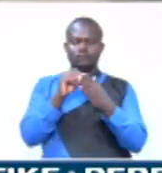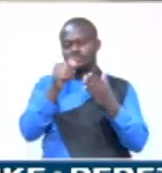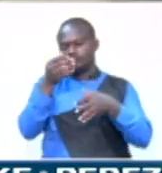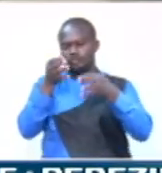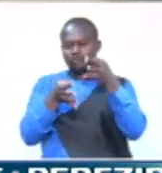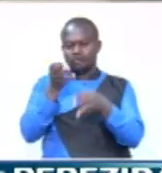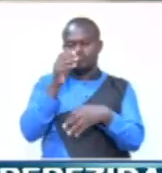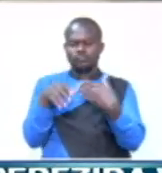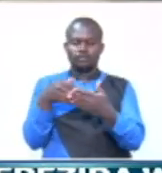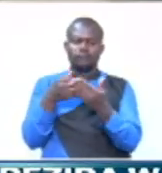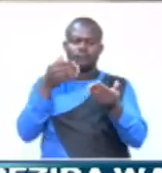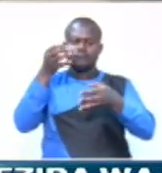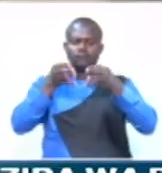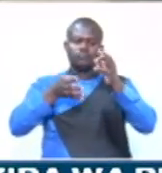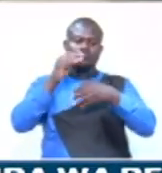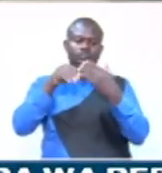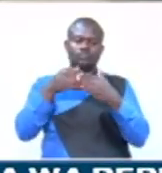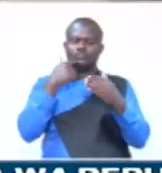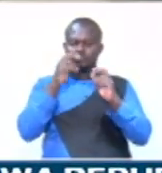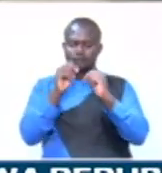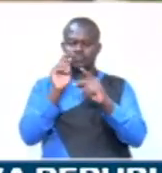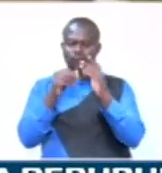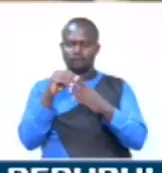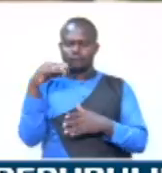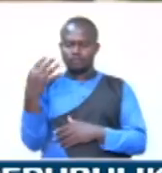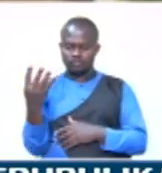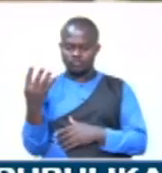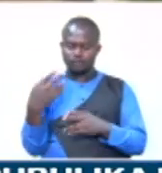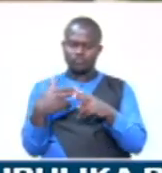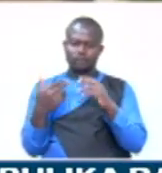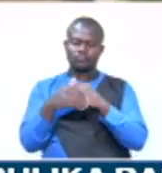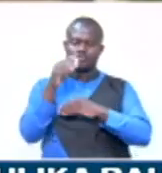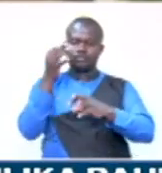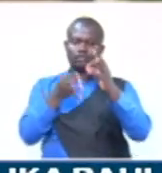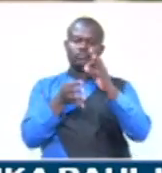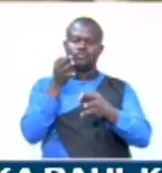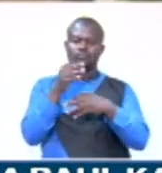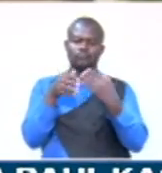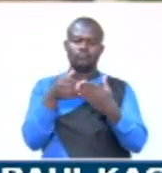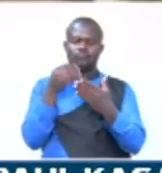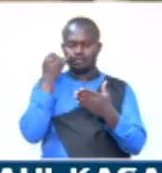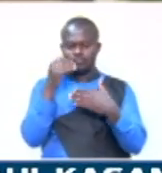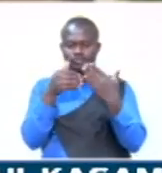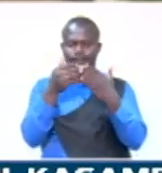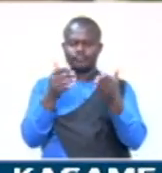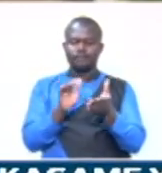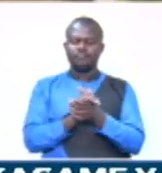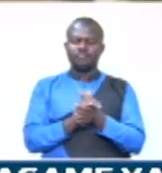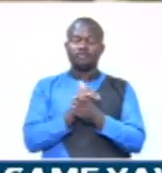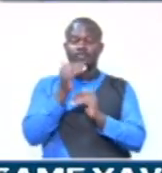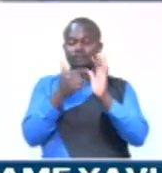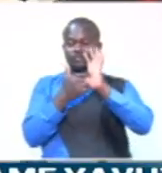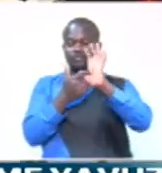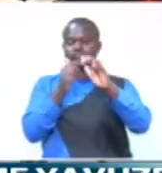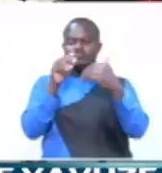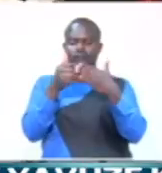rugiye kuburanishwa, ubwo twavuga ko ari abantu bane bagiye kuba baburanishijwe, ubwo ni rwamukarurangi. Hanyuma biragaragara ko